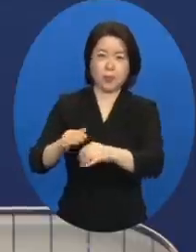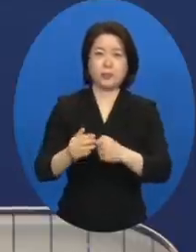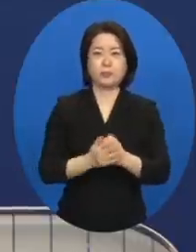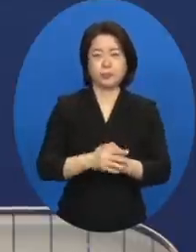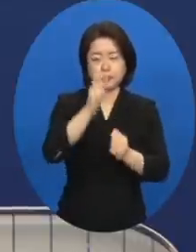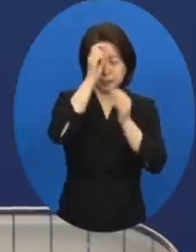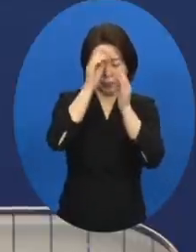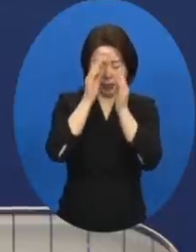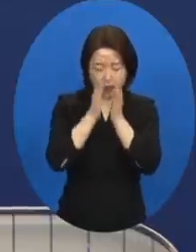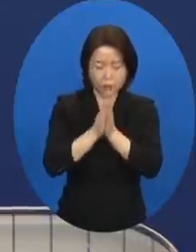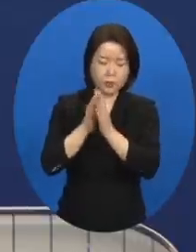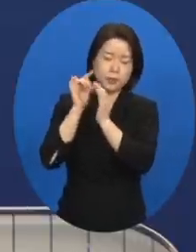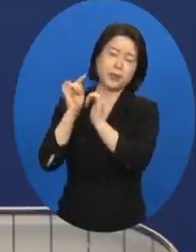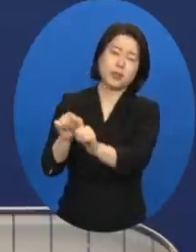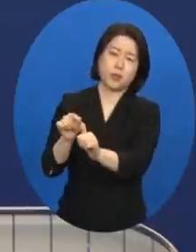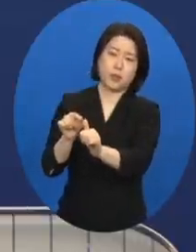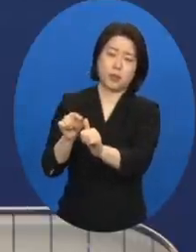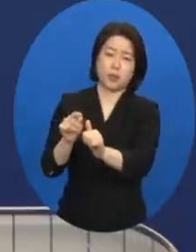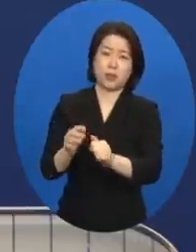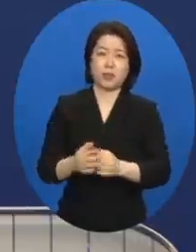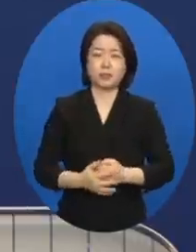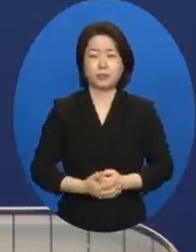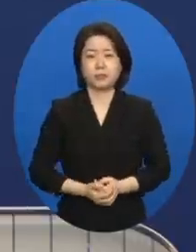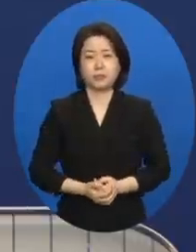기도를 하게 만드는 거예요.